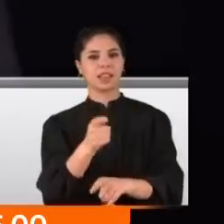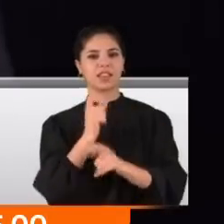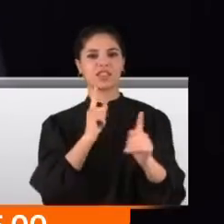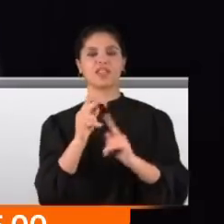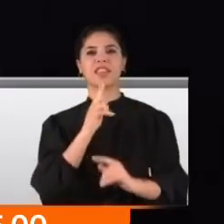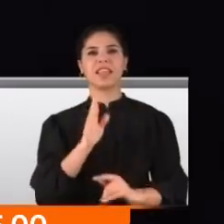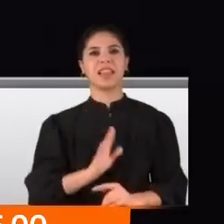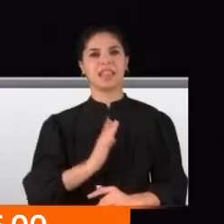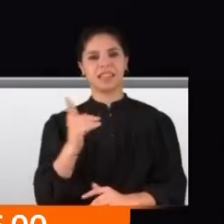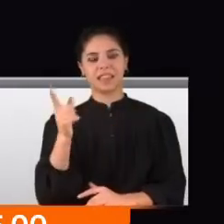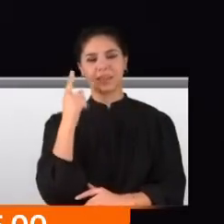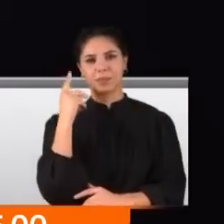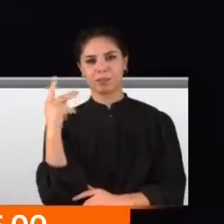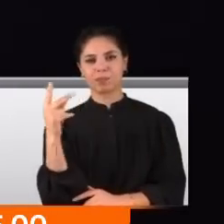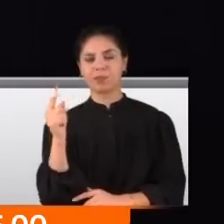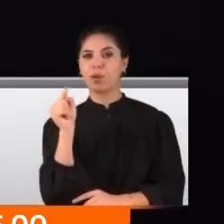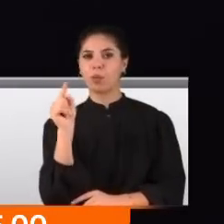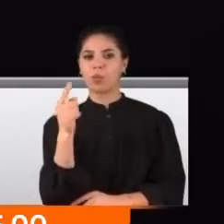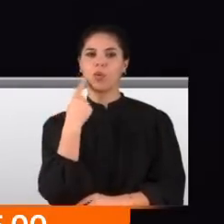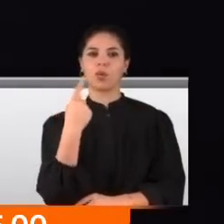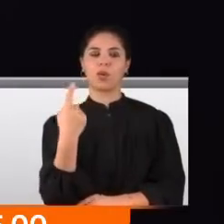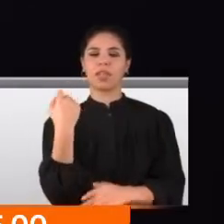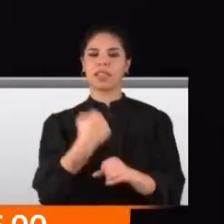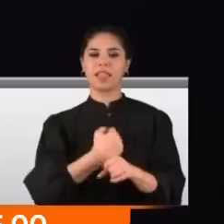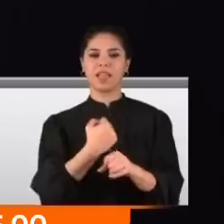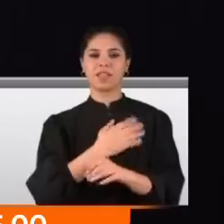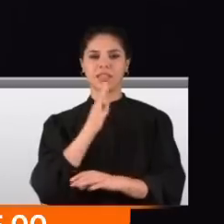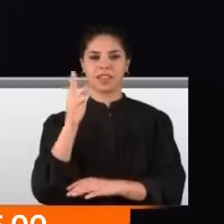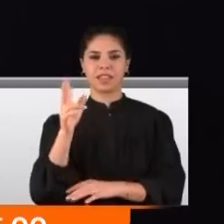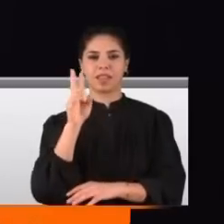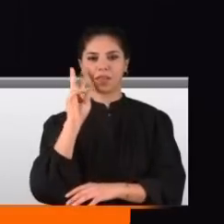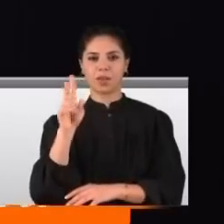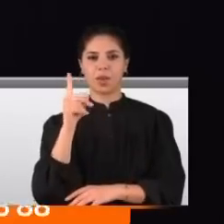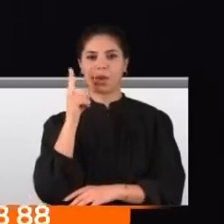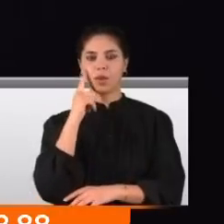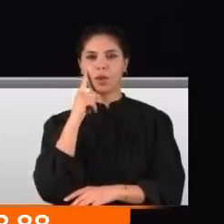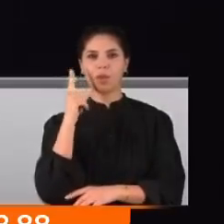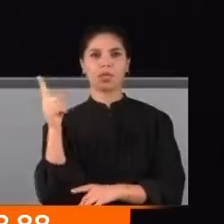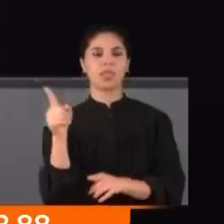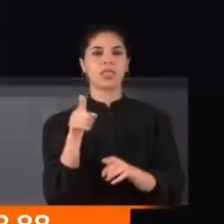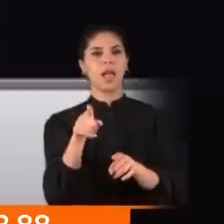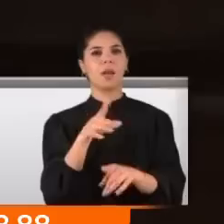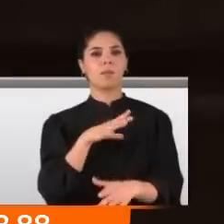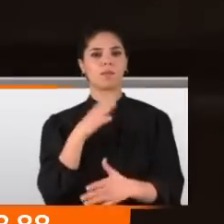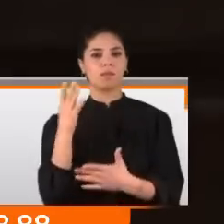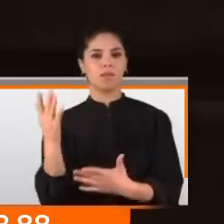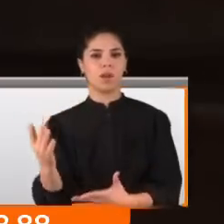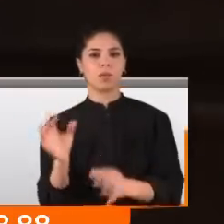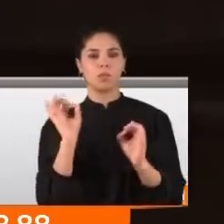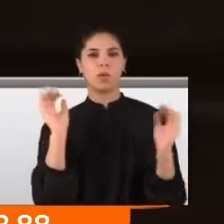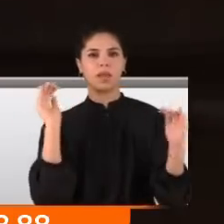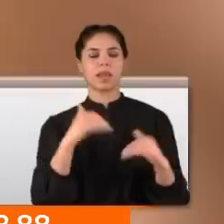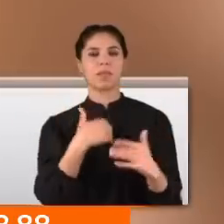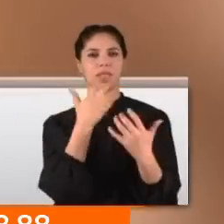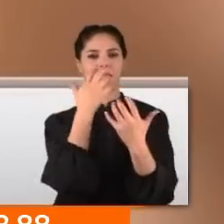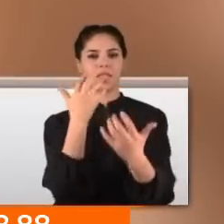Kızı mozaiği. Mozaiğin en belirgin özelliği ise gittiğiniz yöne doğru gözlerinin sizi takip ediyor olması. Muhakkak gelmelerini